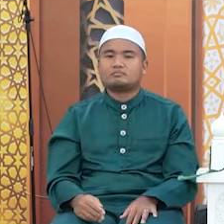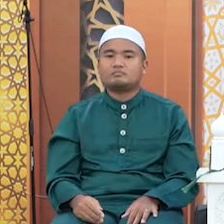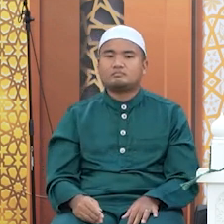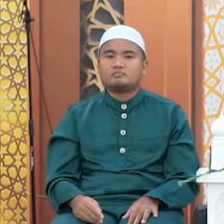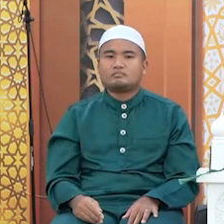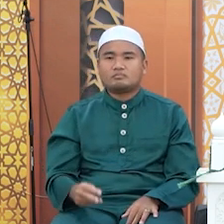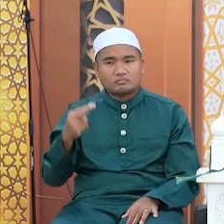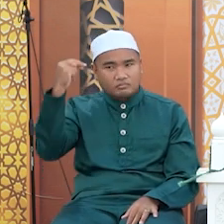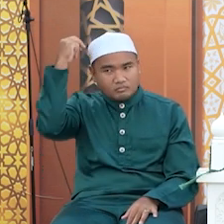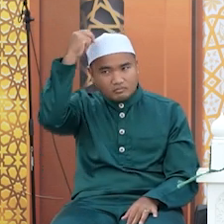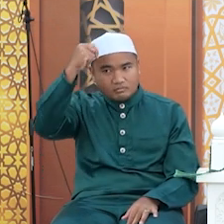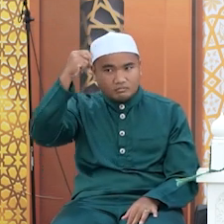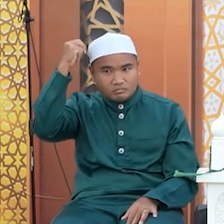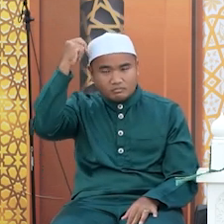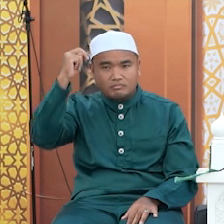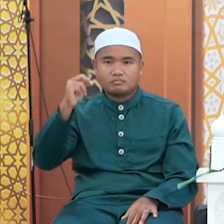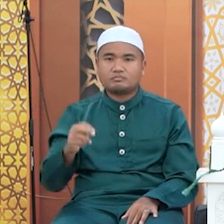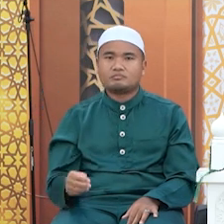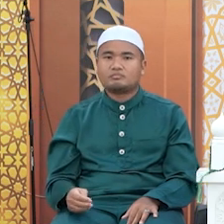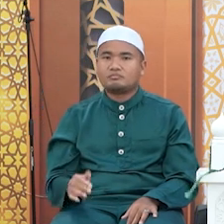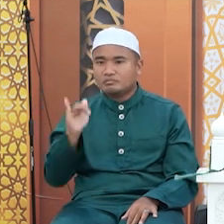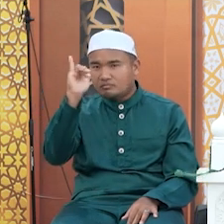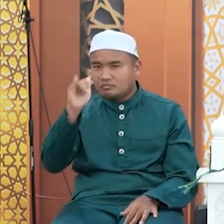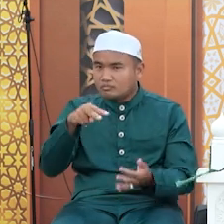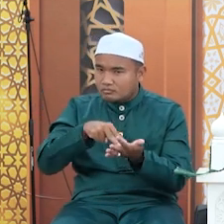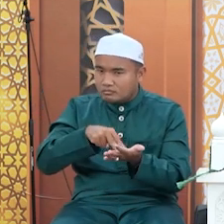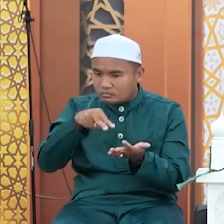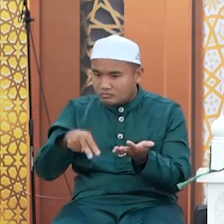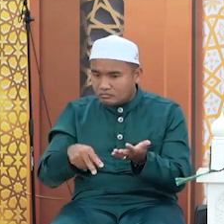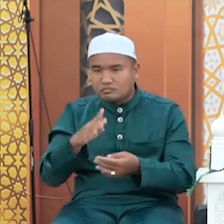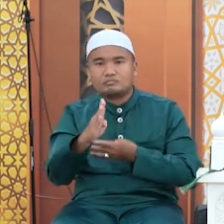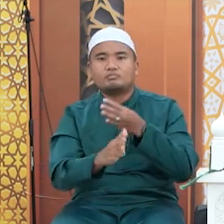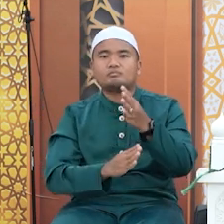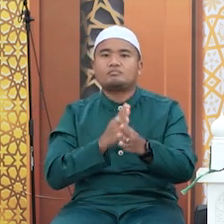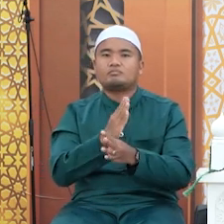Keberadaan nabi dengan utusannya membawa rahmat.